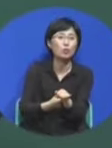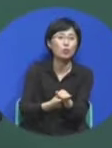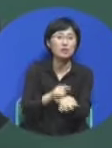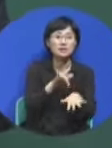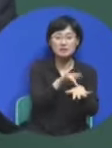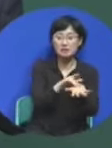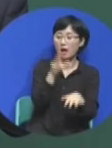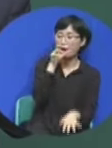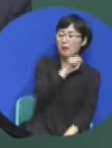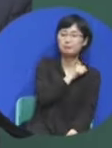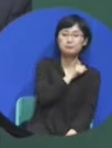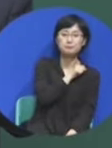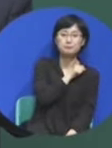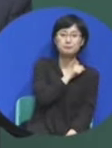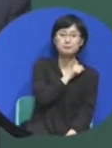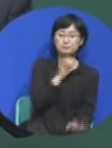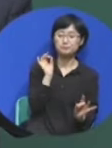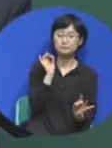그냥 조용해져 버려요.